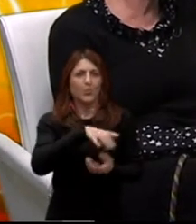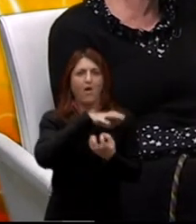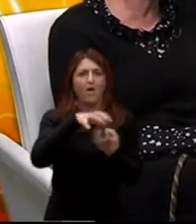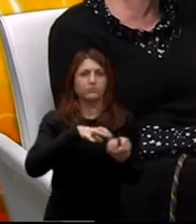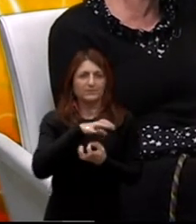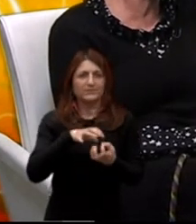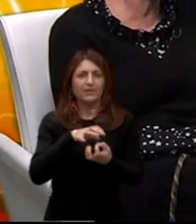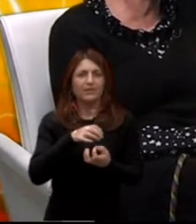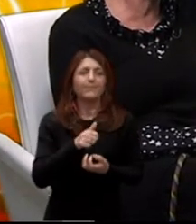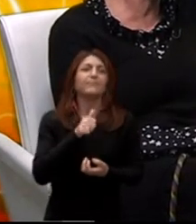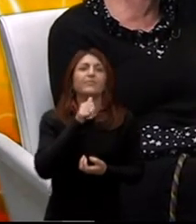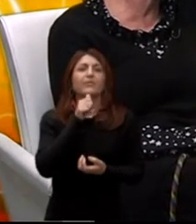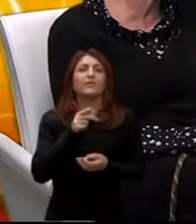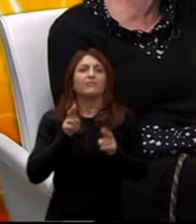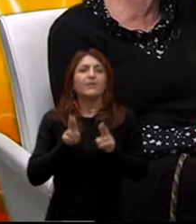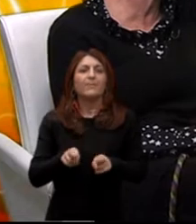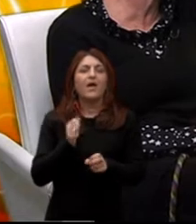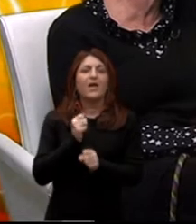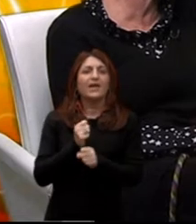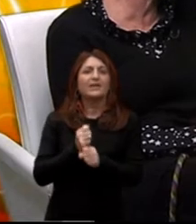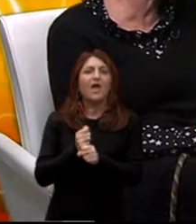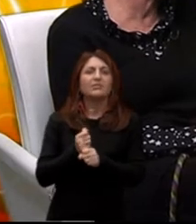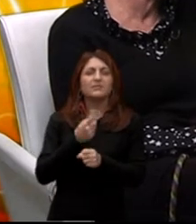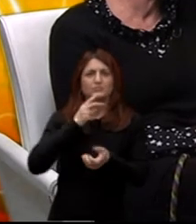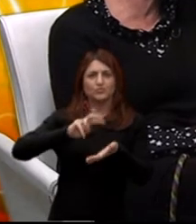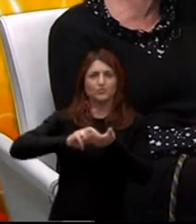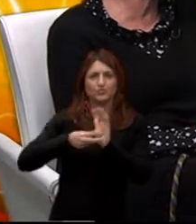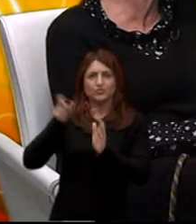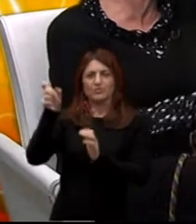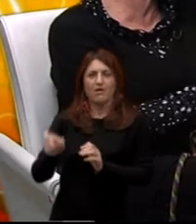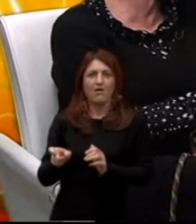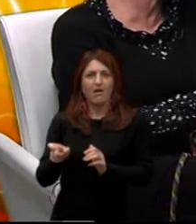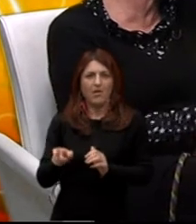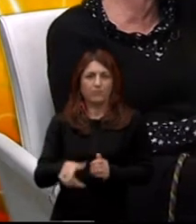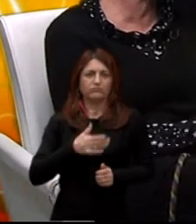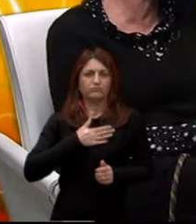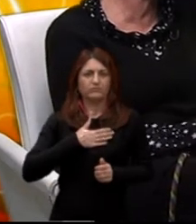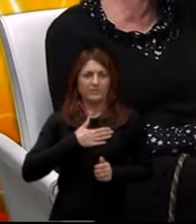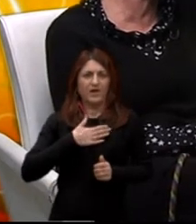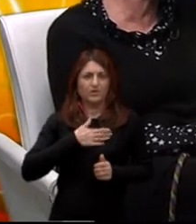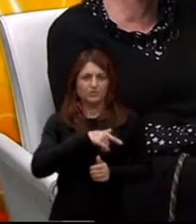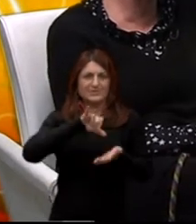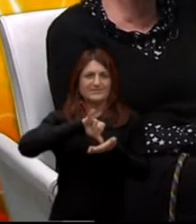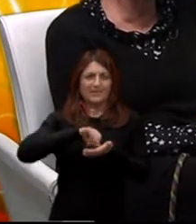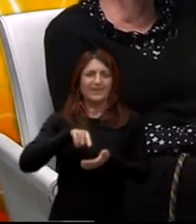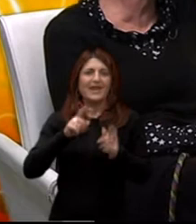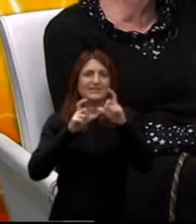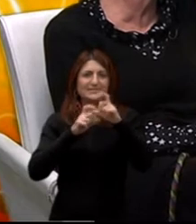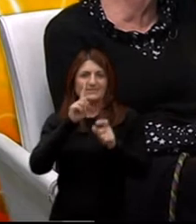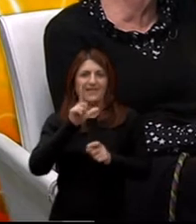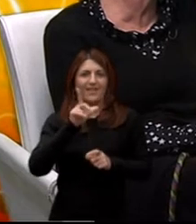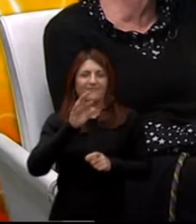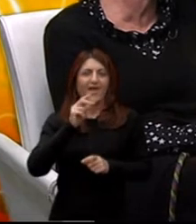I imamo dakle, rad sa stručnjakom. Dakle, u našoj, recimo, u našem centru Silver,